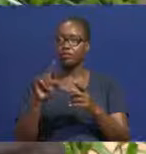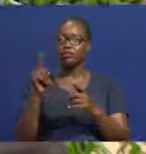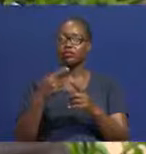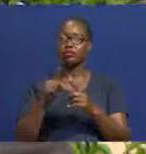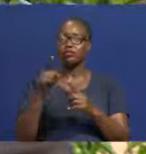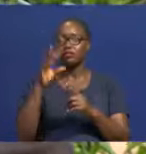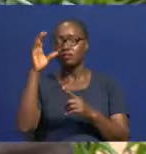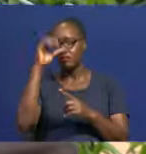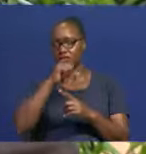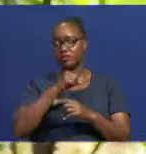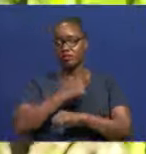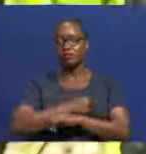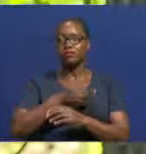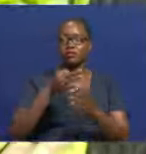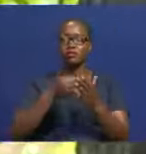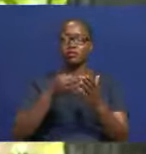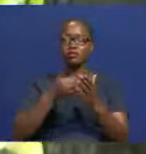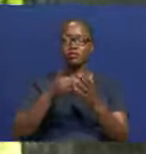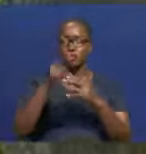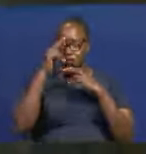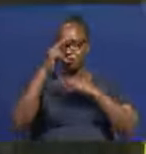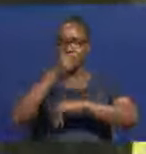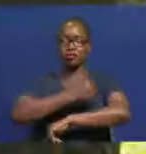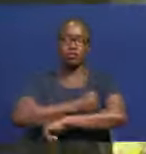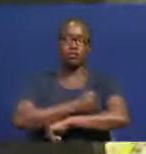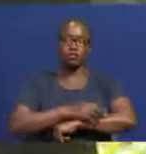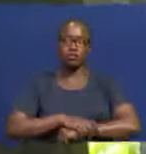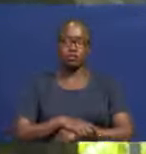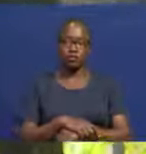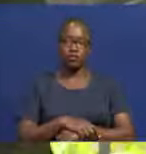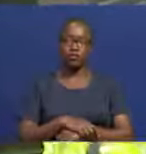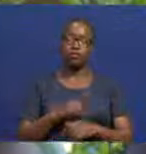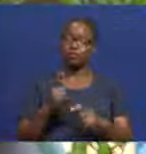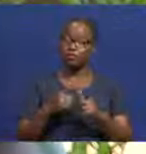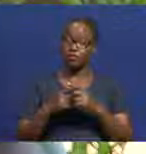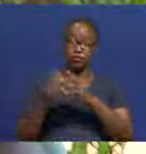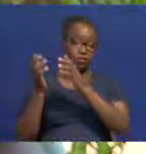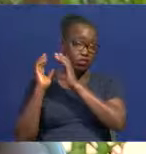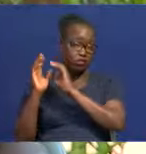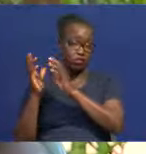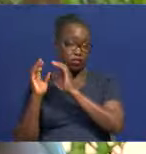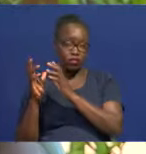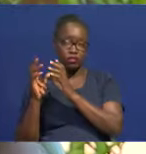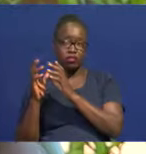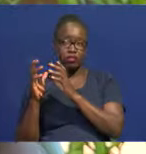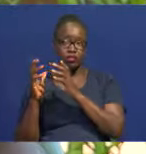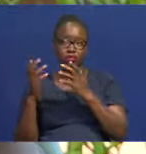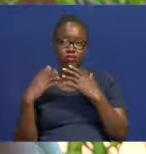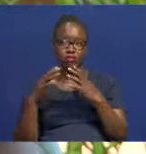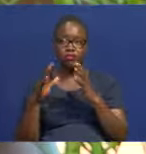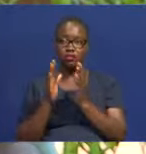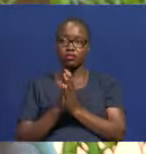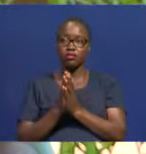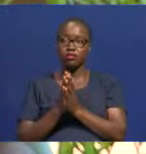fees ya kwenda secondary school. Nikakuta Kilifi watu